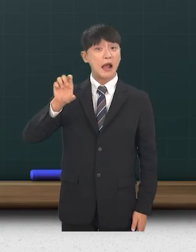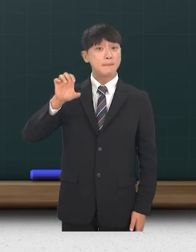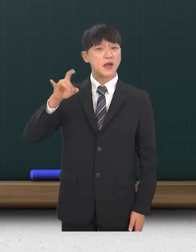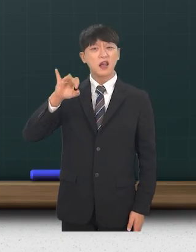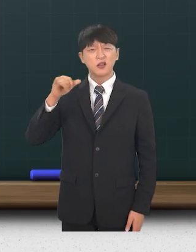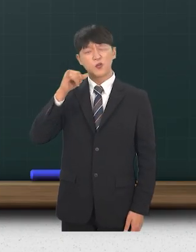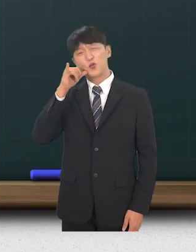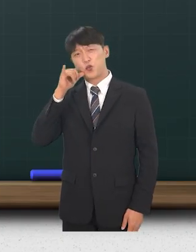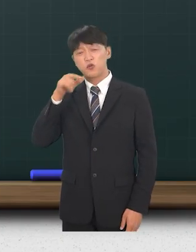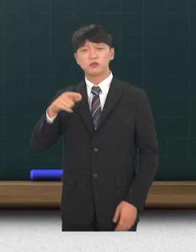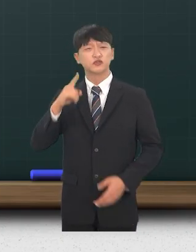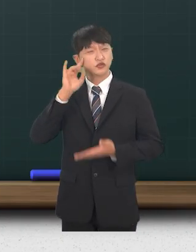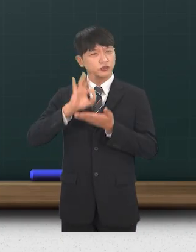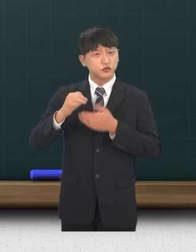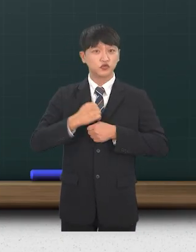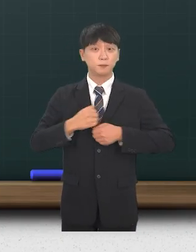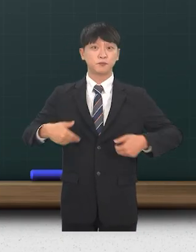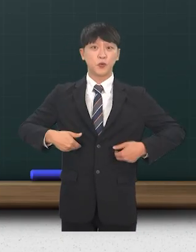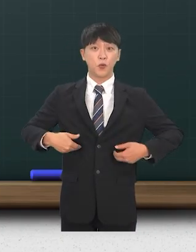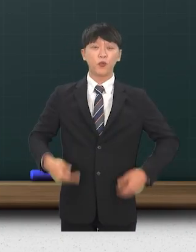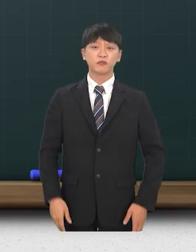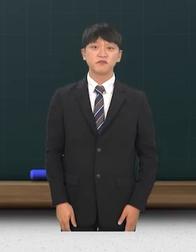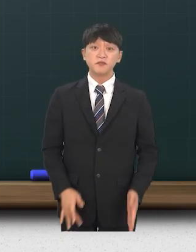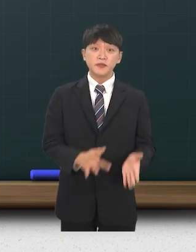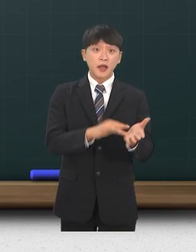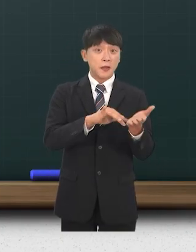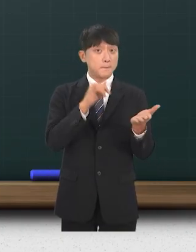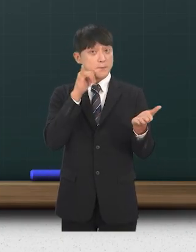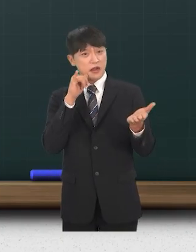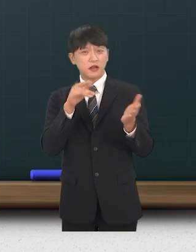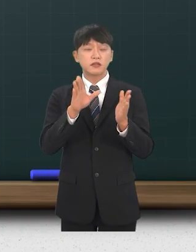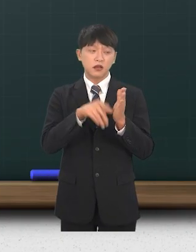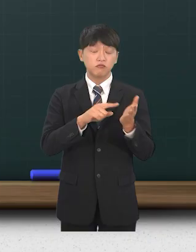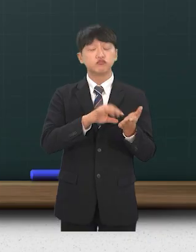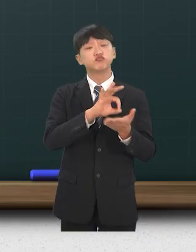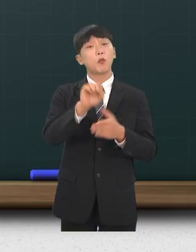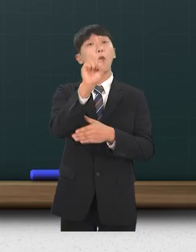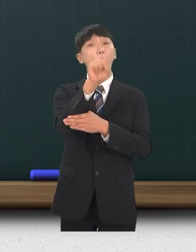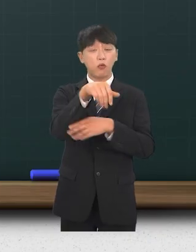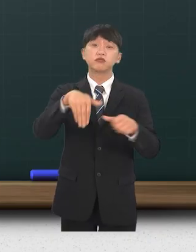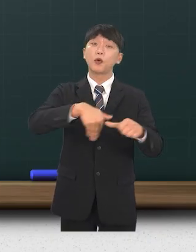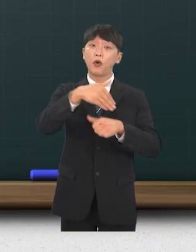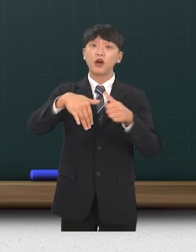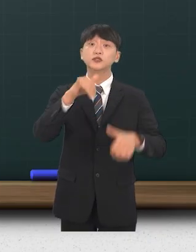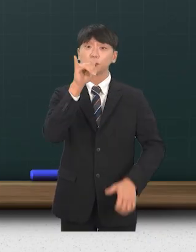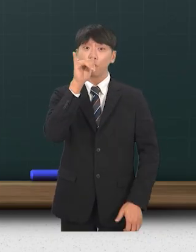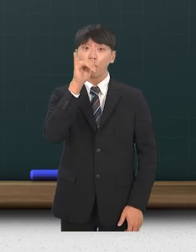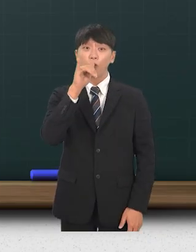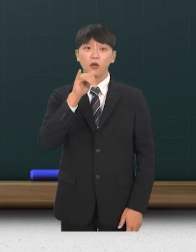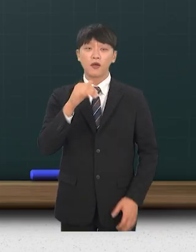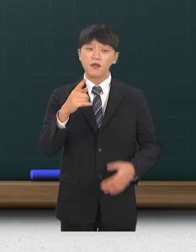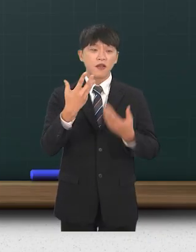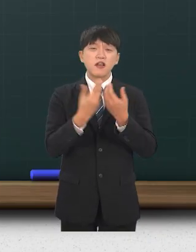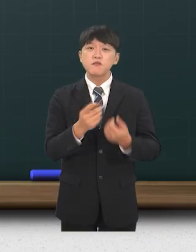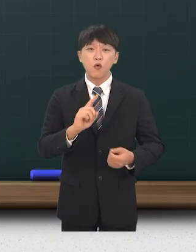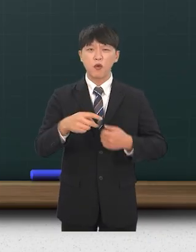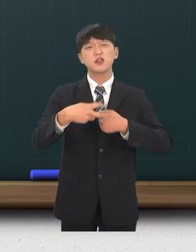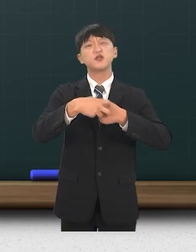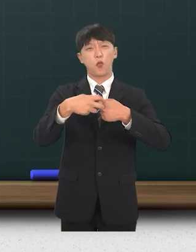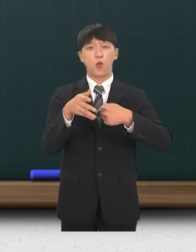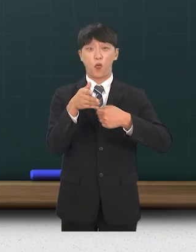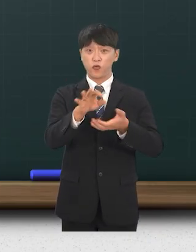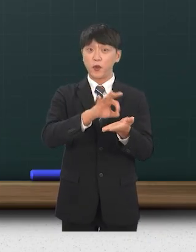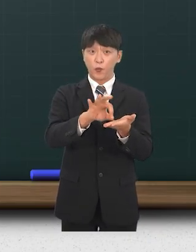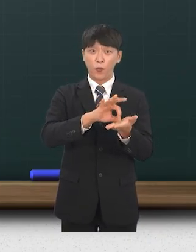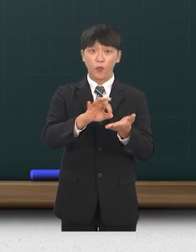중독성 약물에 속해 주의가 요구되는데요. 하지만 마약류 약물의 적절한 사용이 인정되는 경우도 있습니다. 바로 의료용으로